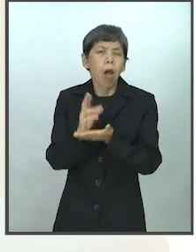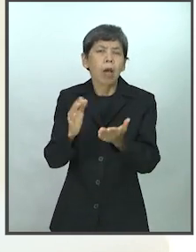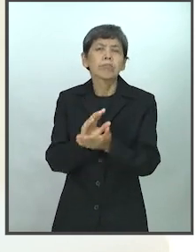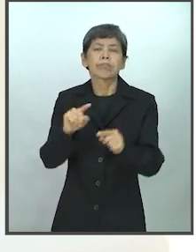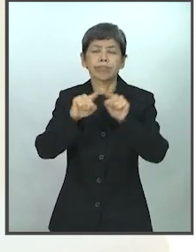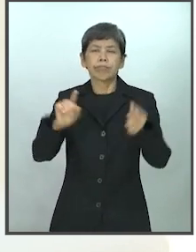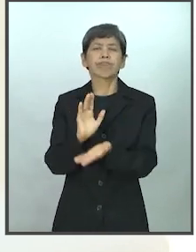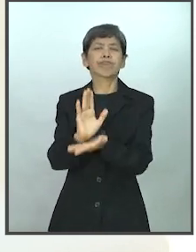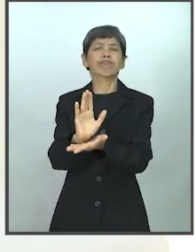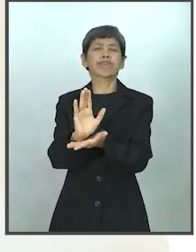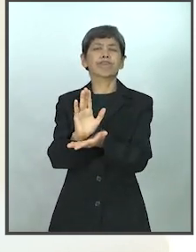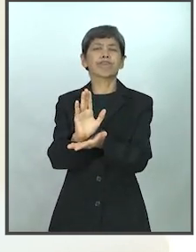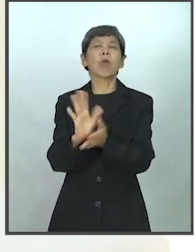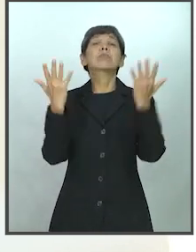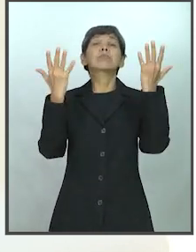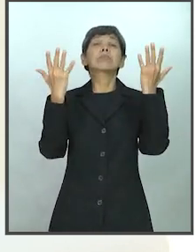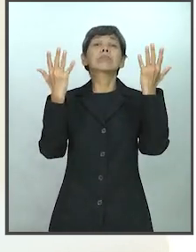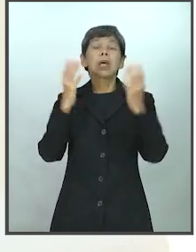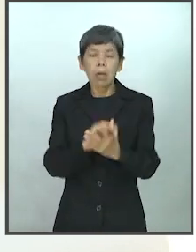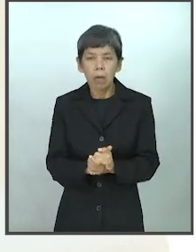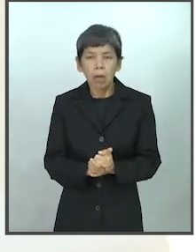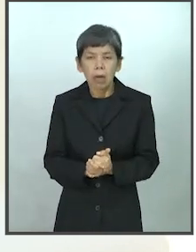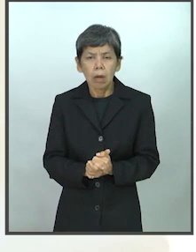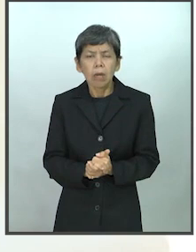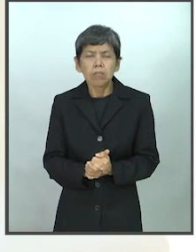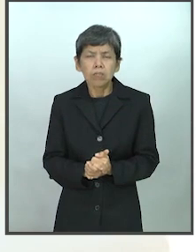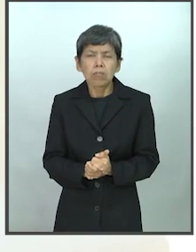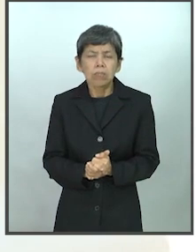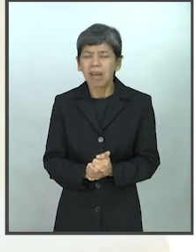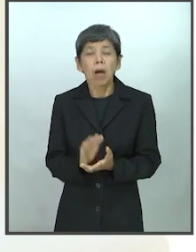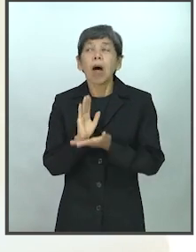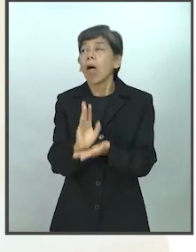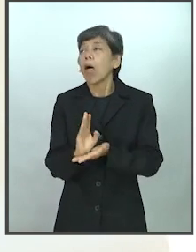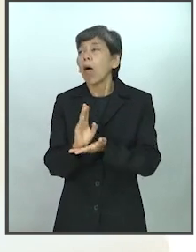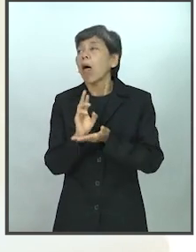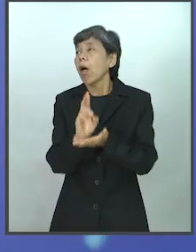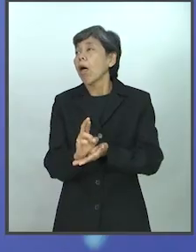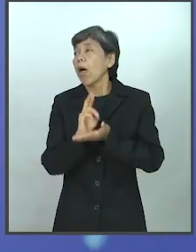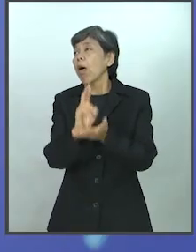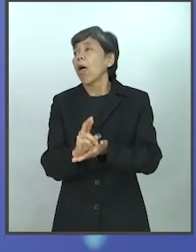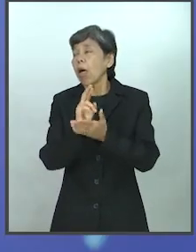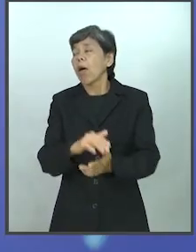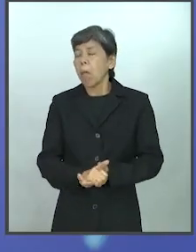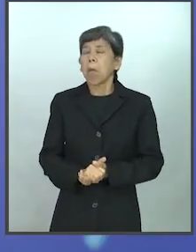ล่ครับมอบครั้งเดียวเสร็จเหรอ ครับ ครับเขาก็บอกว่าสักแต่ให้รางวัล